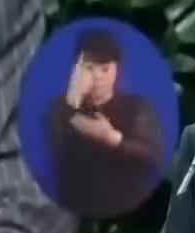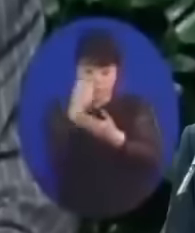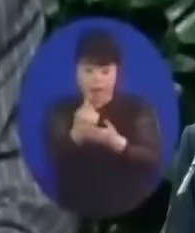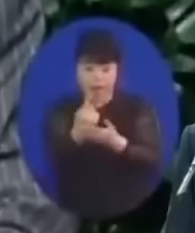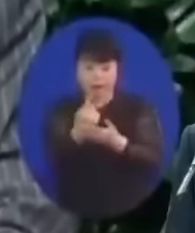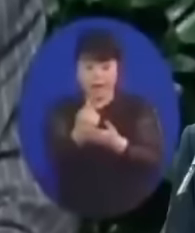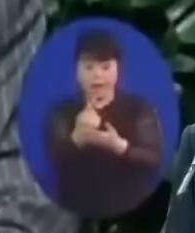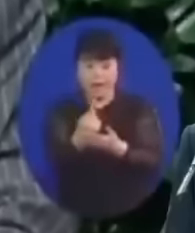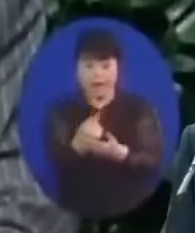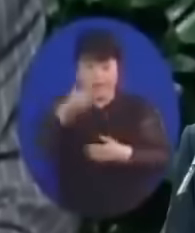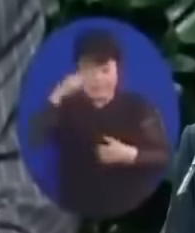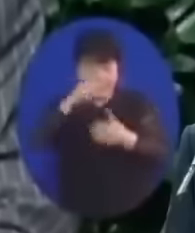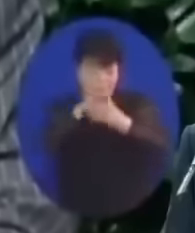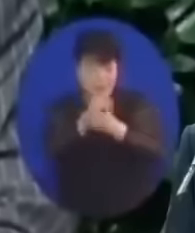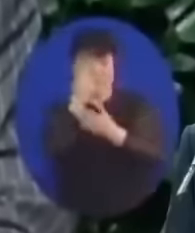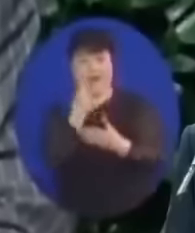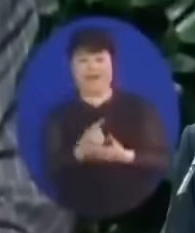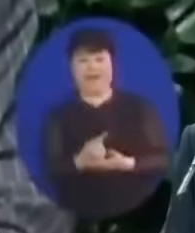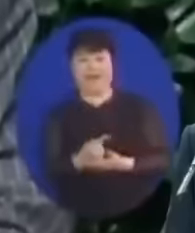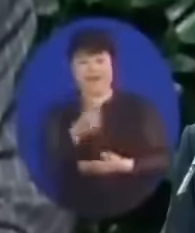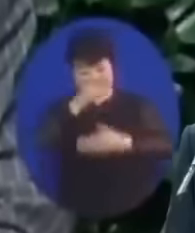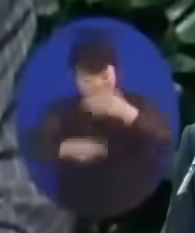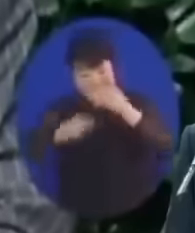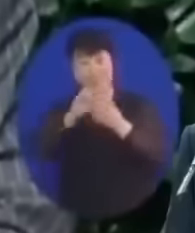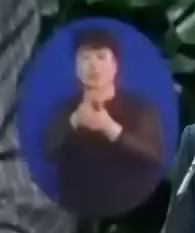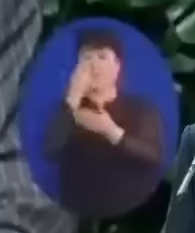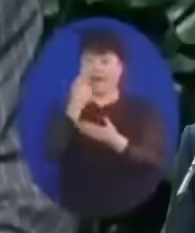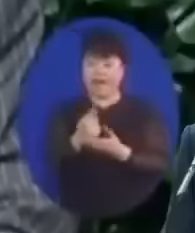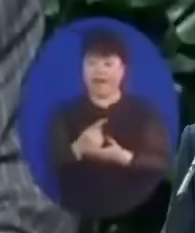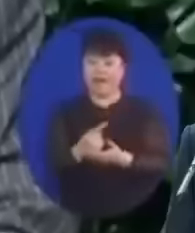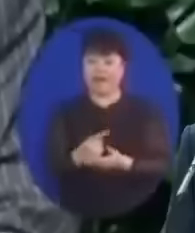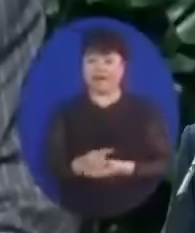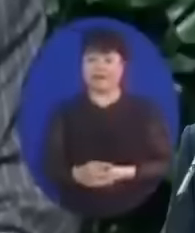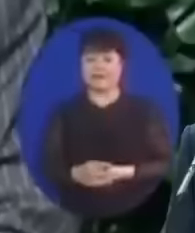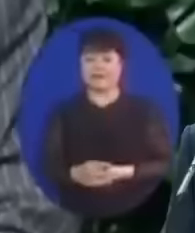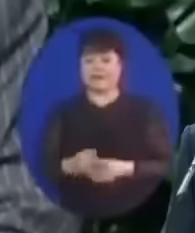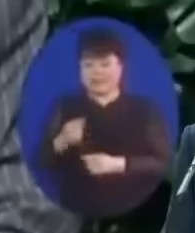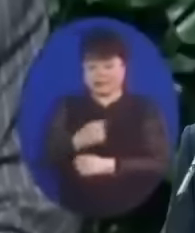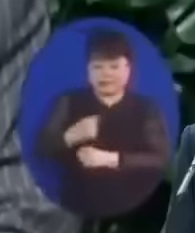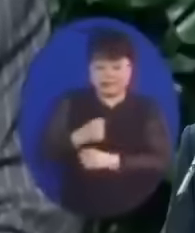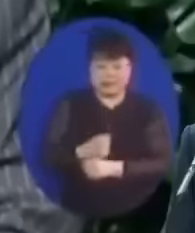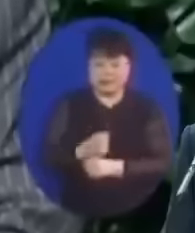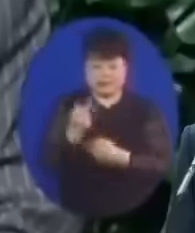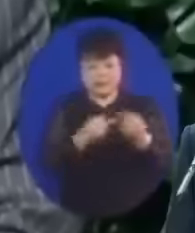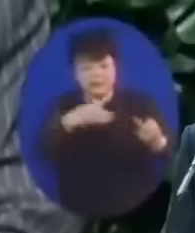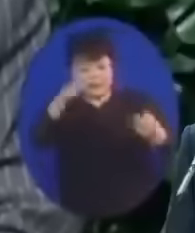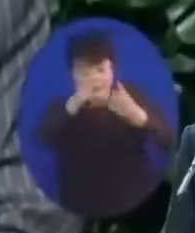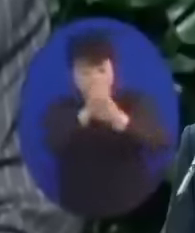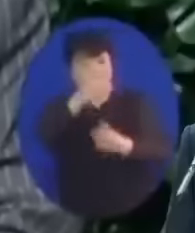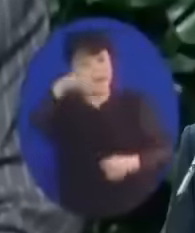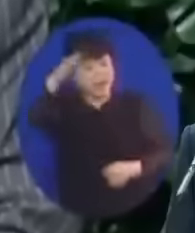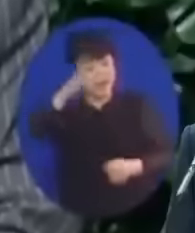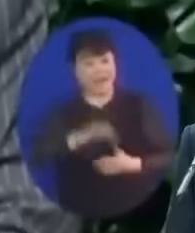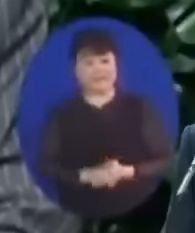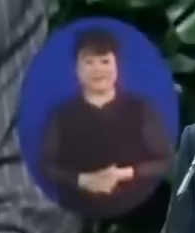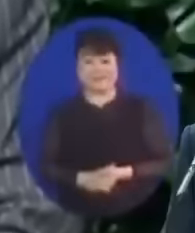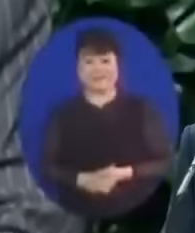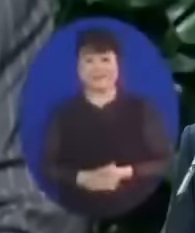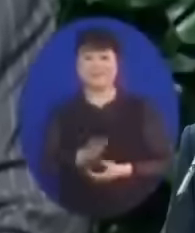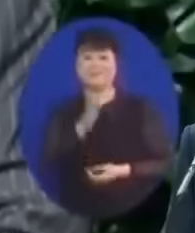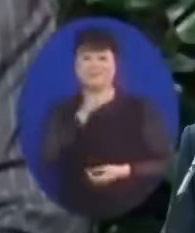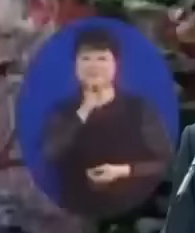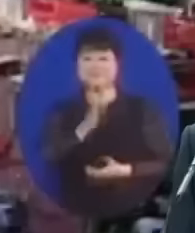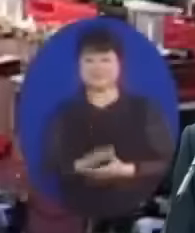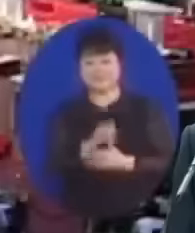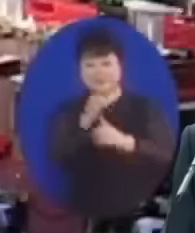때 우리는 새벽기도도 나오고 철야기도도 하게 되고 스스로 짐을 보따리 사고 산기도에 올라가게 되고 작전기도를